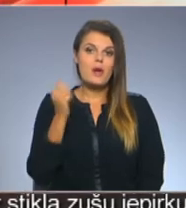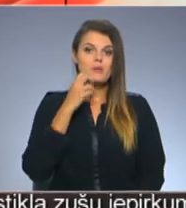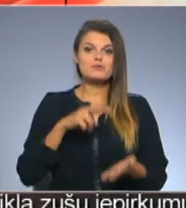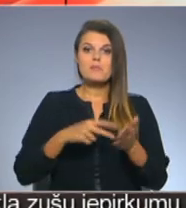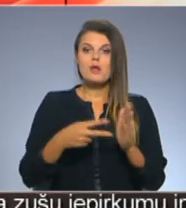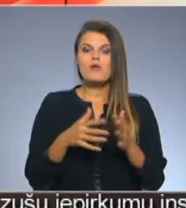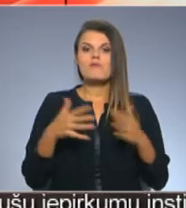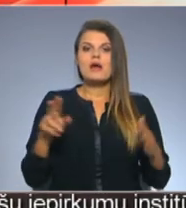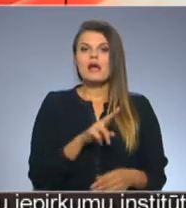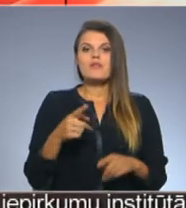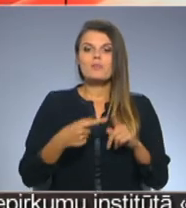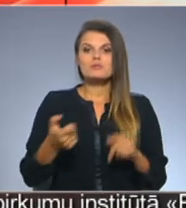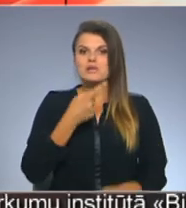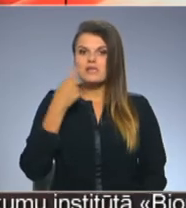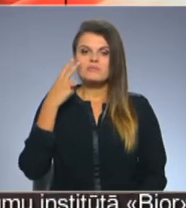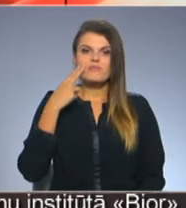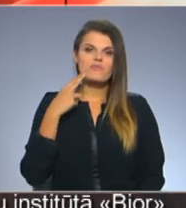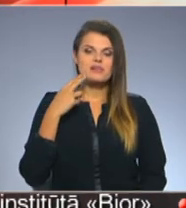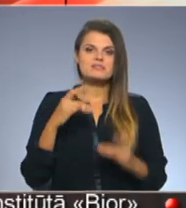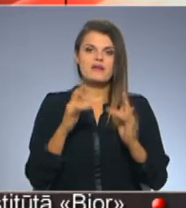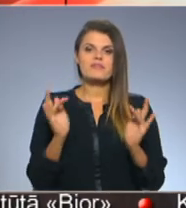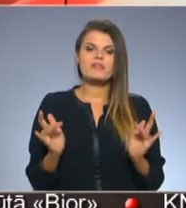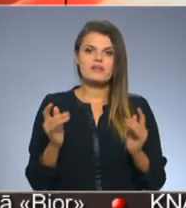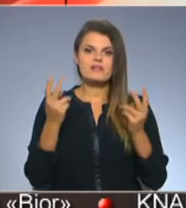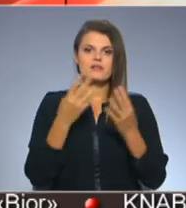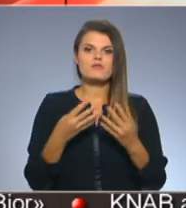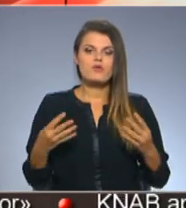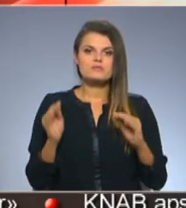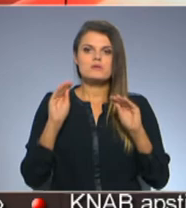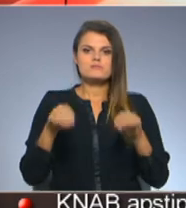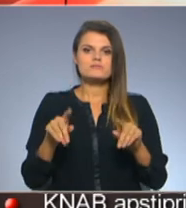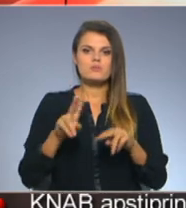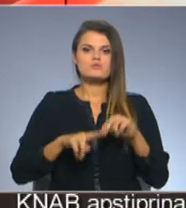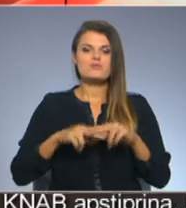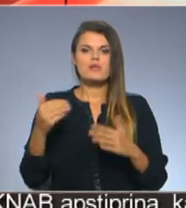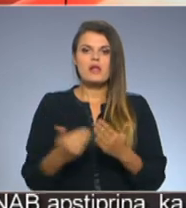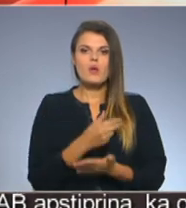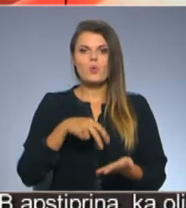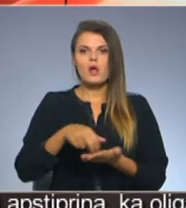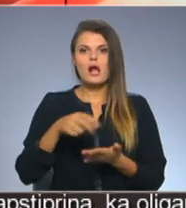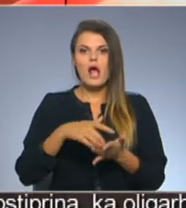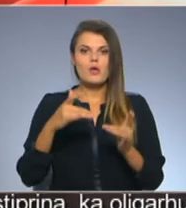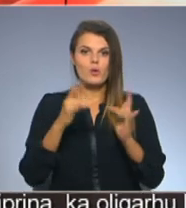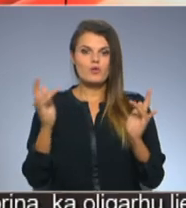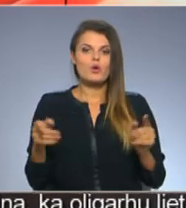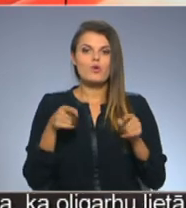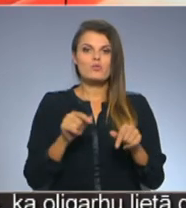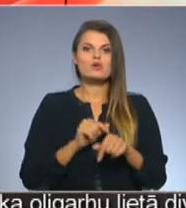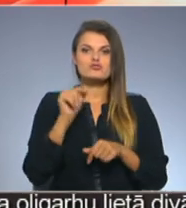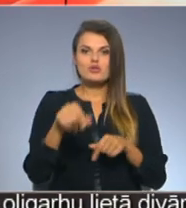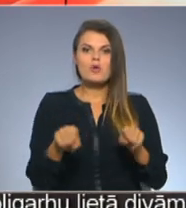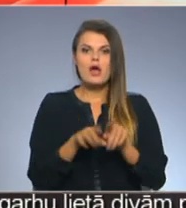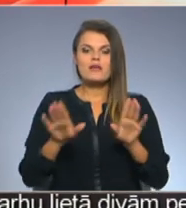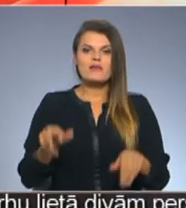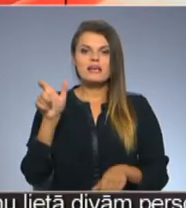Bauskā plānots vairāk nekā pusgadsimtu vecā trauša tiltiņa vietā pār Mūsas upi nākamgados būvēt jaunu gājēju tiltu. To šķērsot